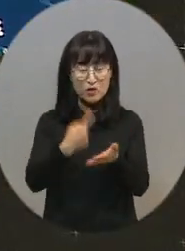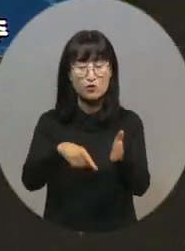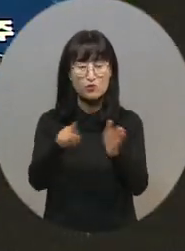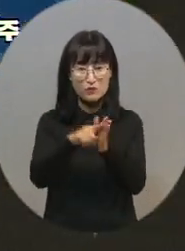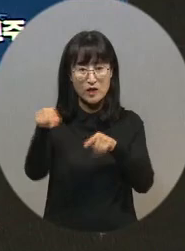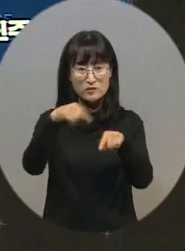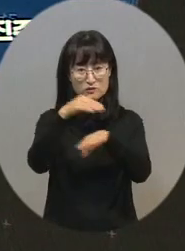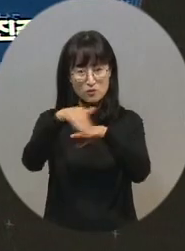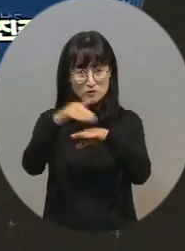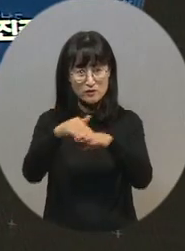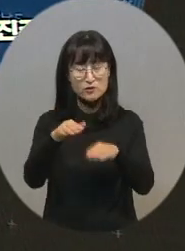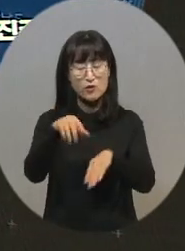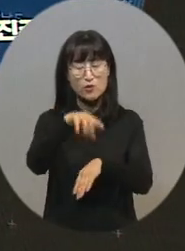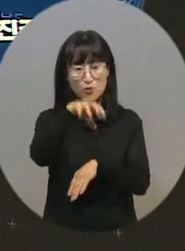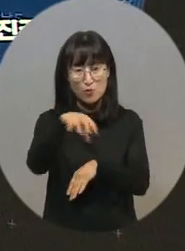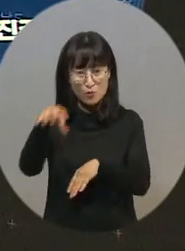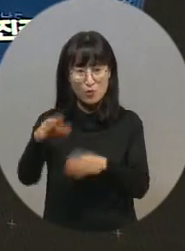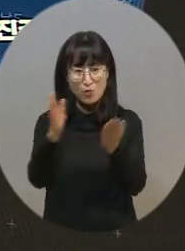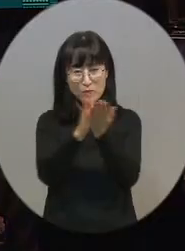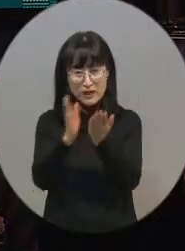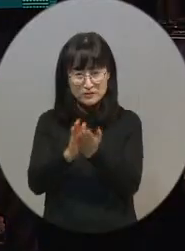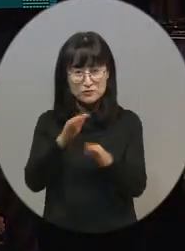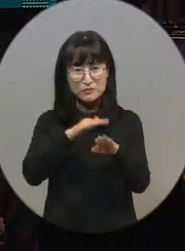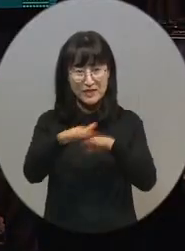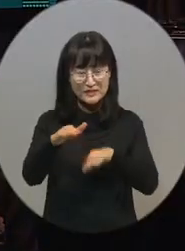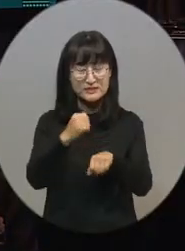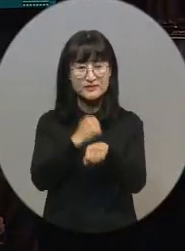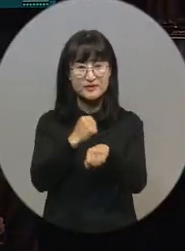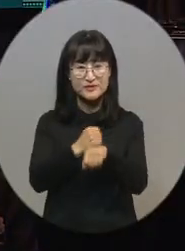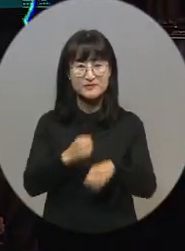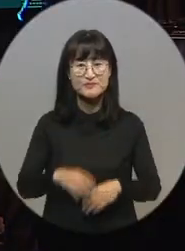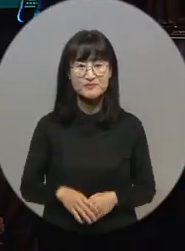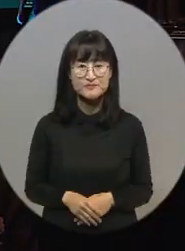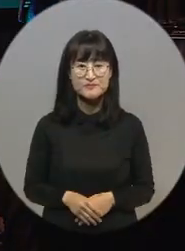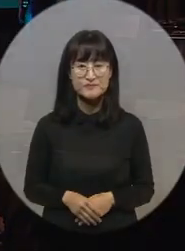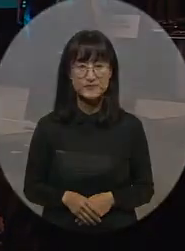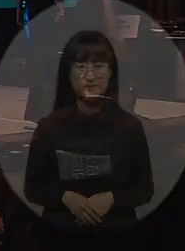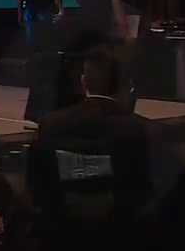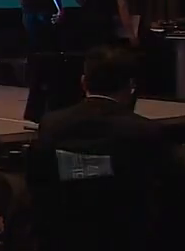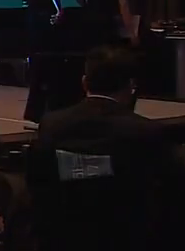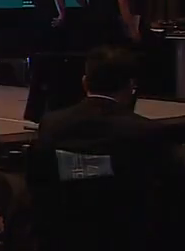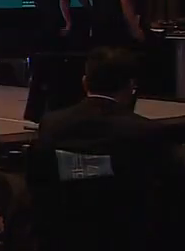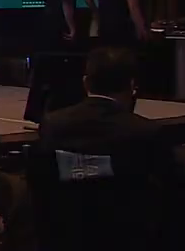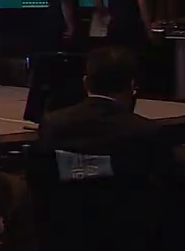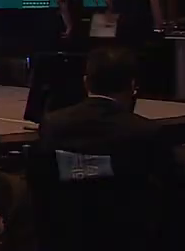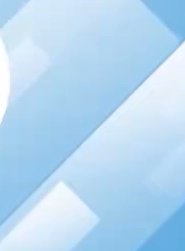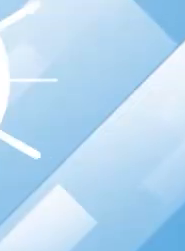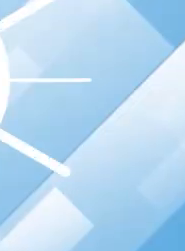현장 맞춤형으로 지원될 것으로 보입니다. 복지TV 뉴스 정유정입니다.